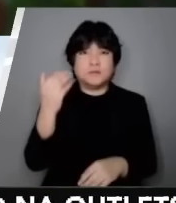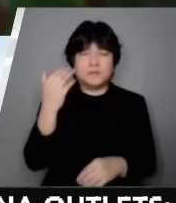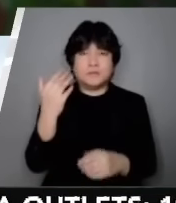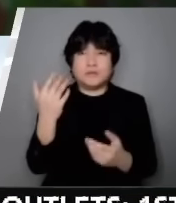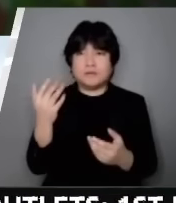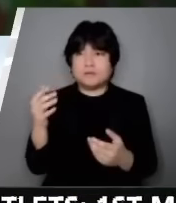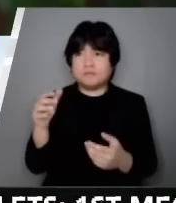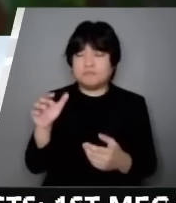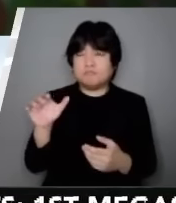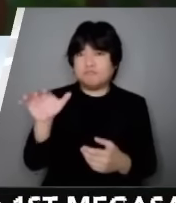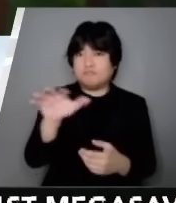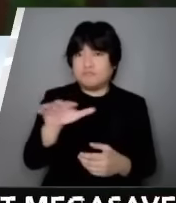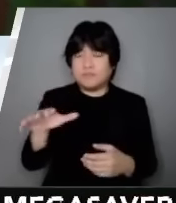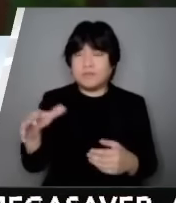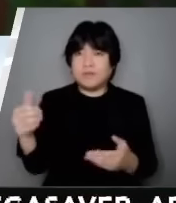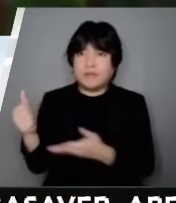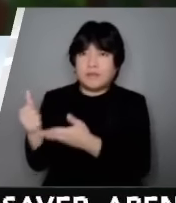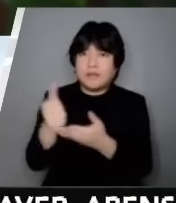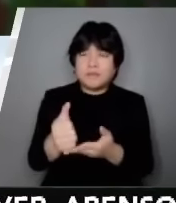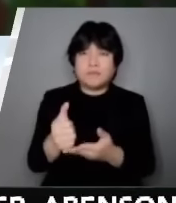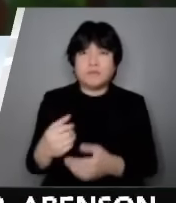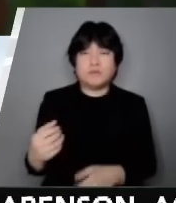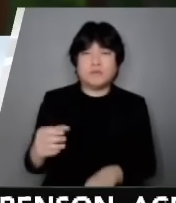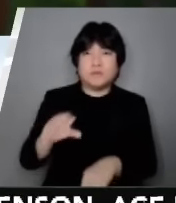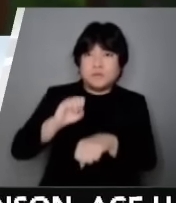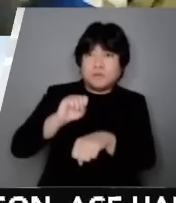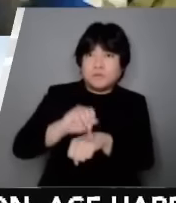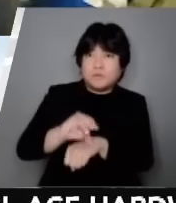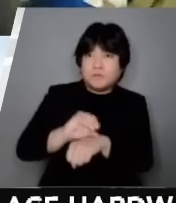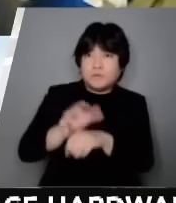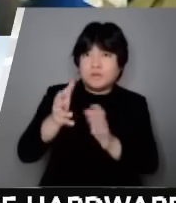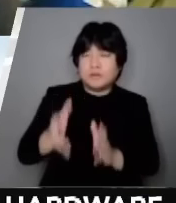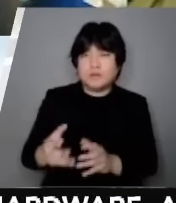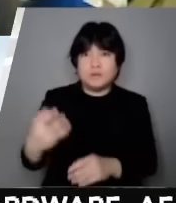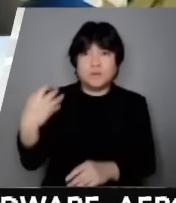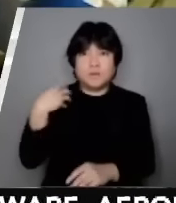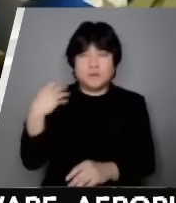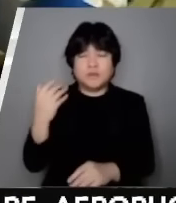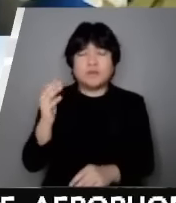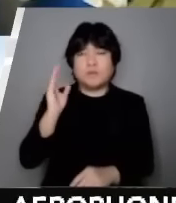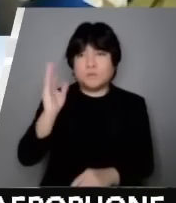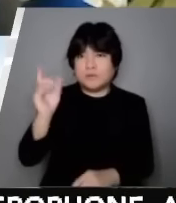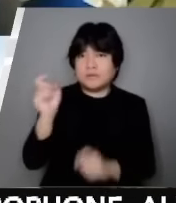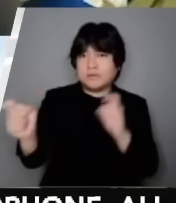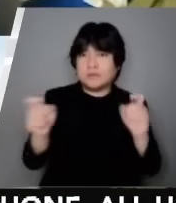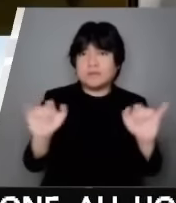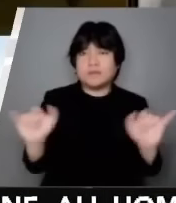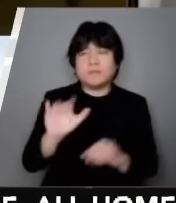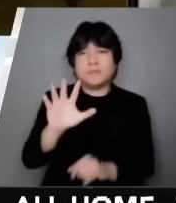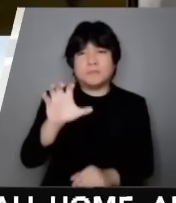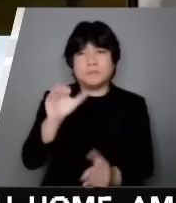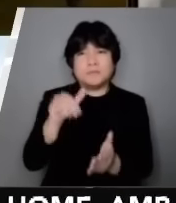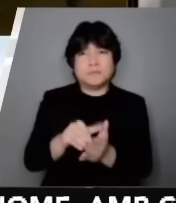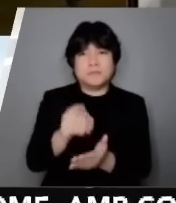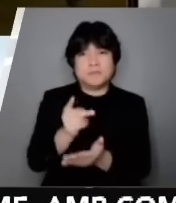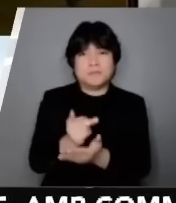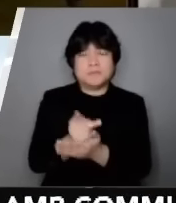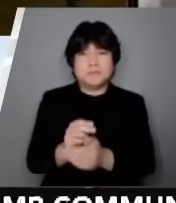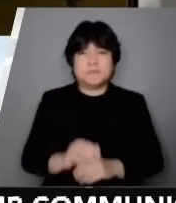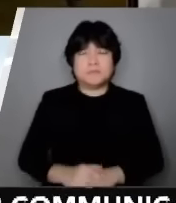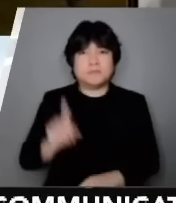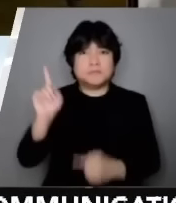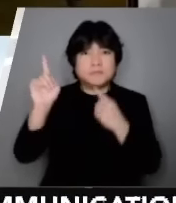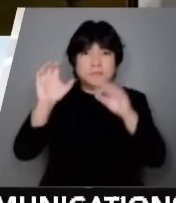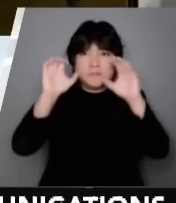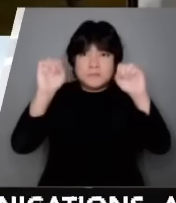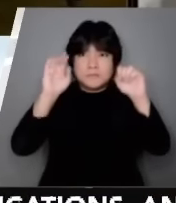the coaching staff, bibigyan din natin ng kalahating milyon. Pero higit sa mga papremyo, nais daw ng Pangulo na bigyan ng mas